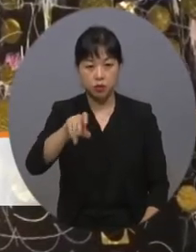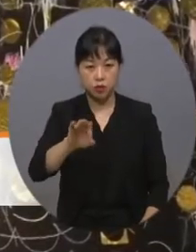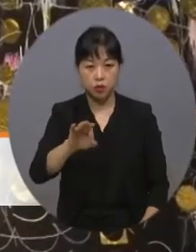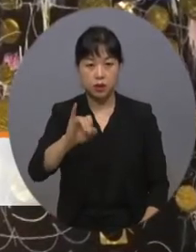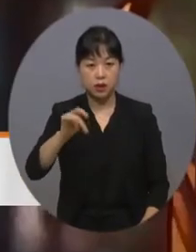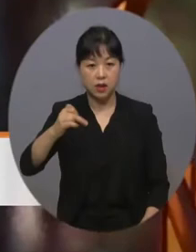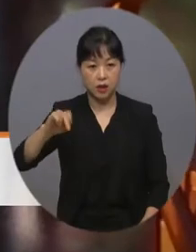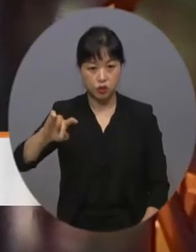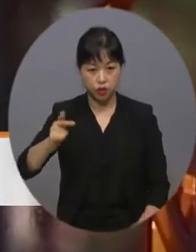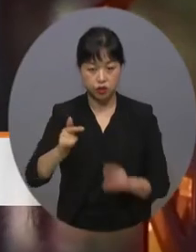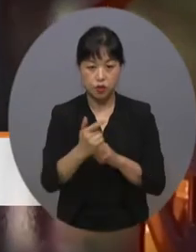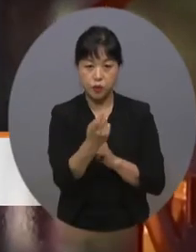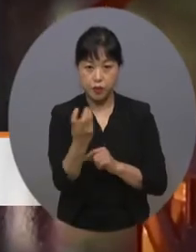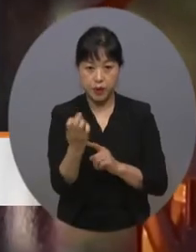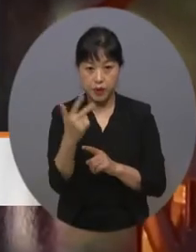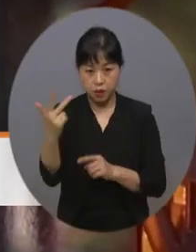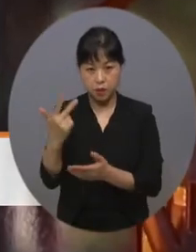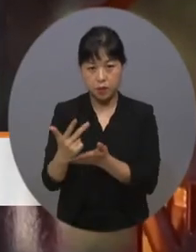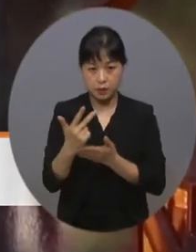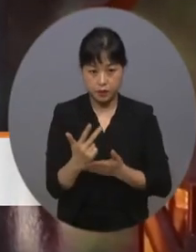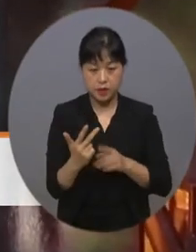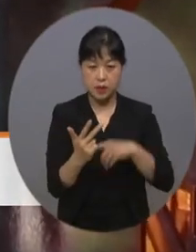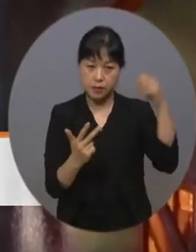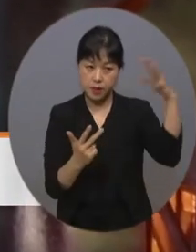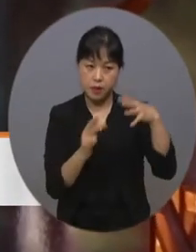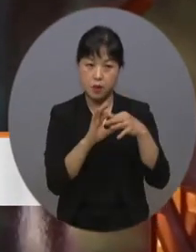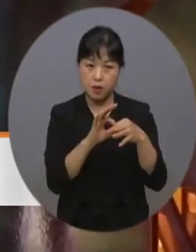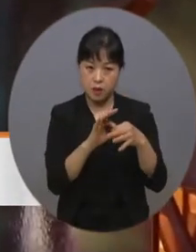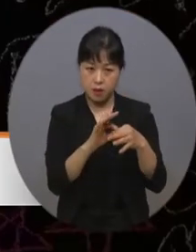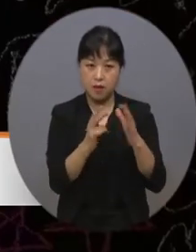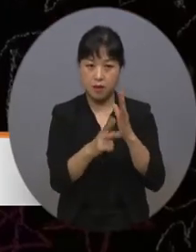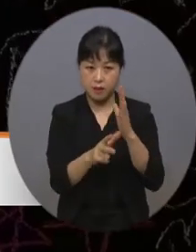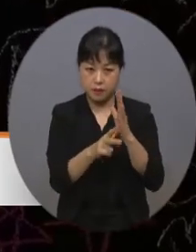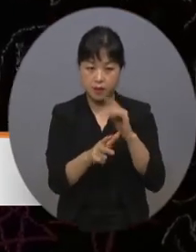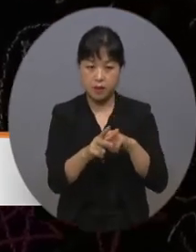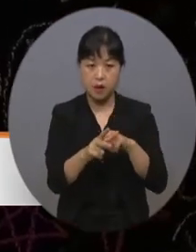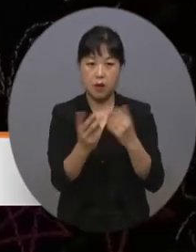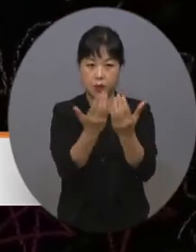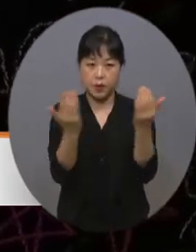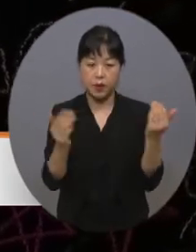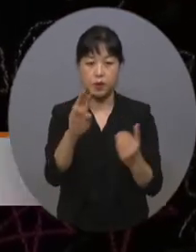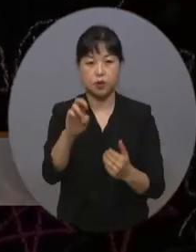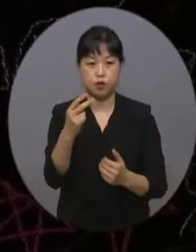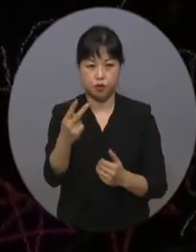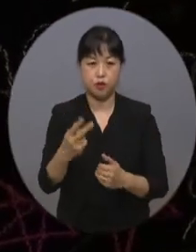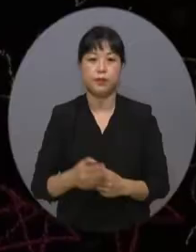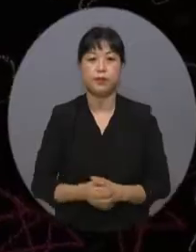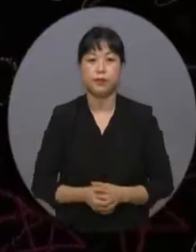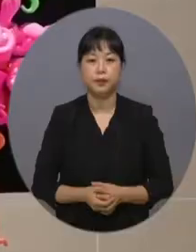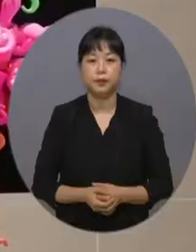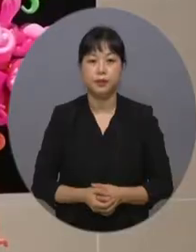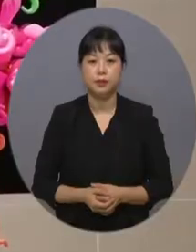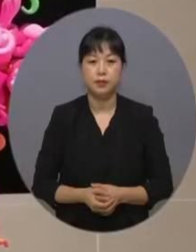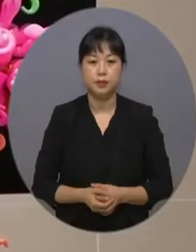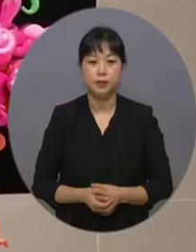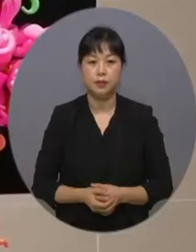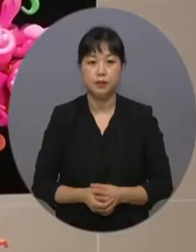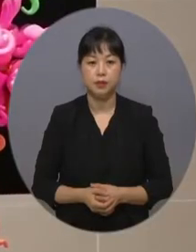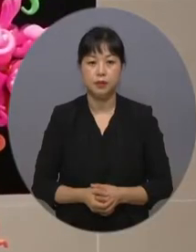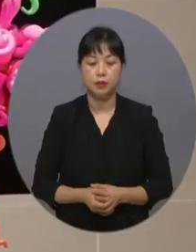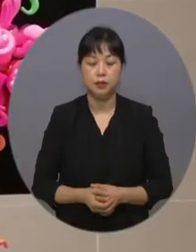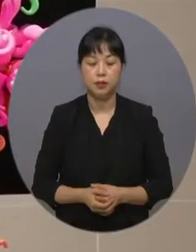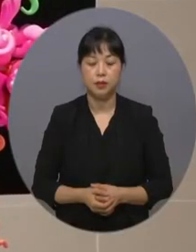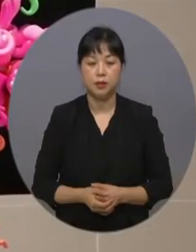7명의 작가들을 초대해 빛을 소재로 한 작품 총 32점이 선을 보이고 있습니다. 오는